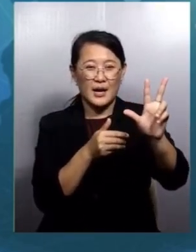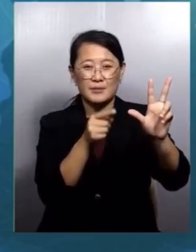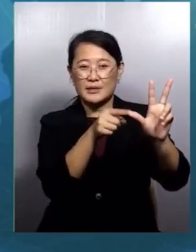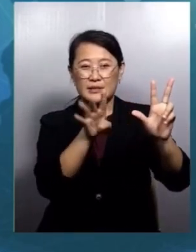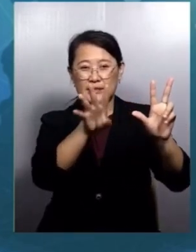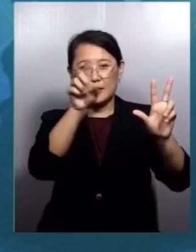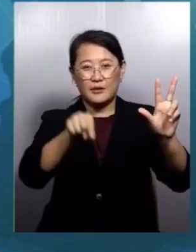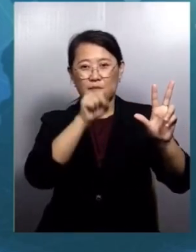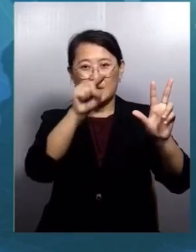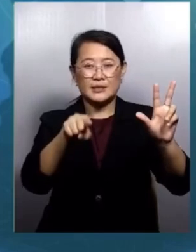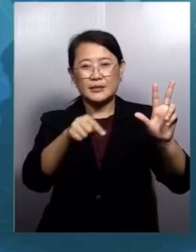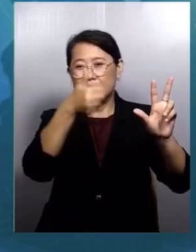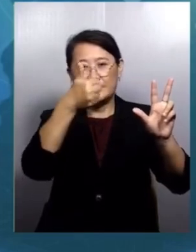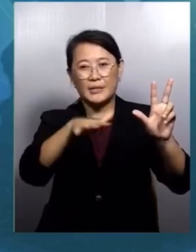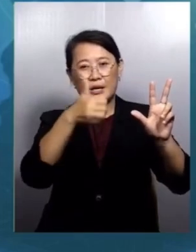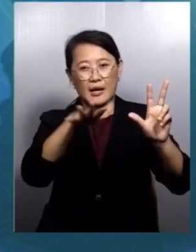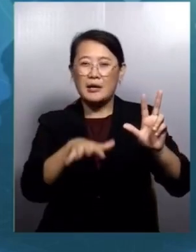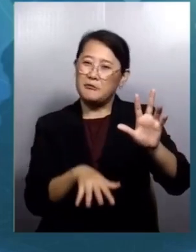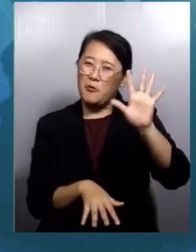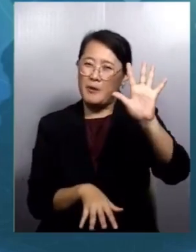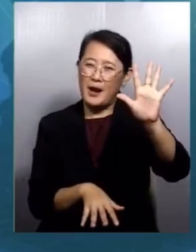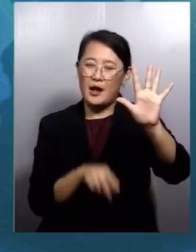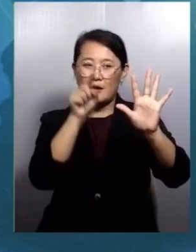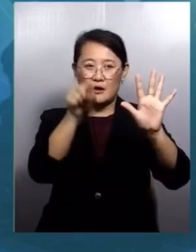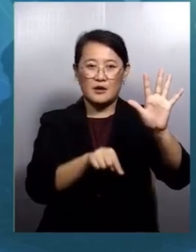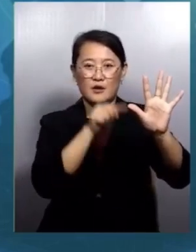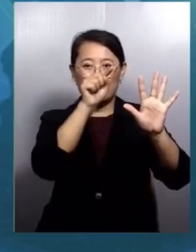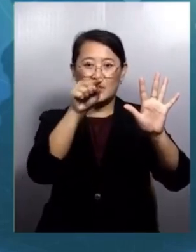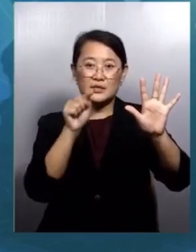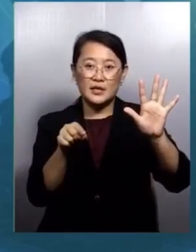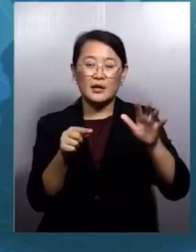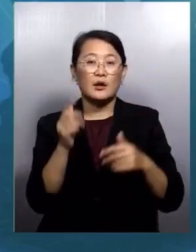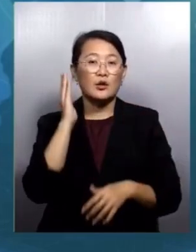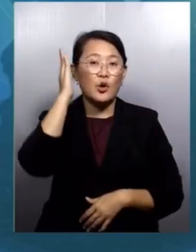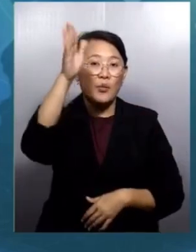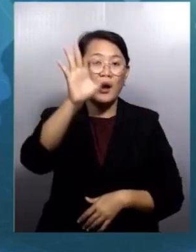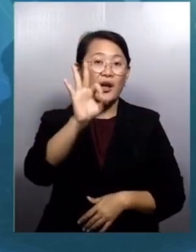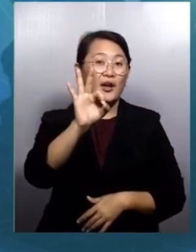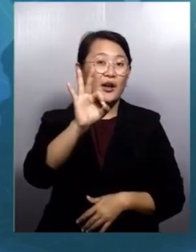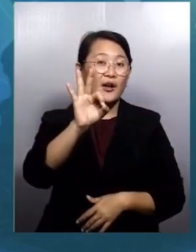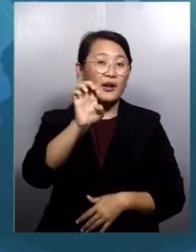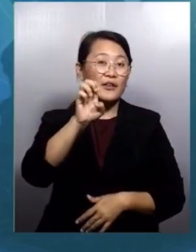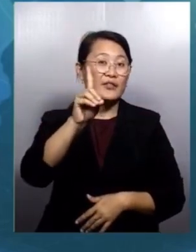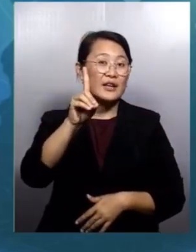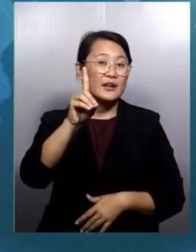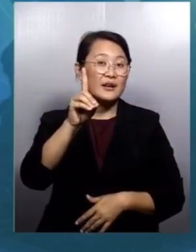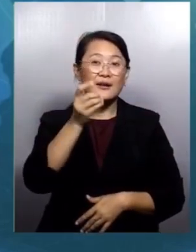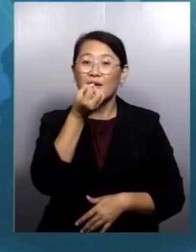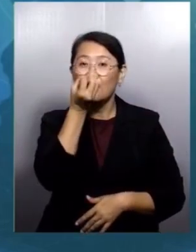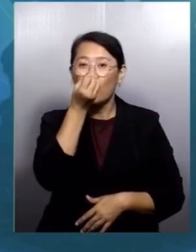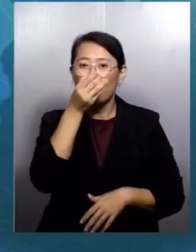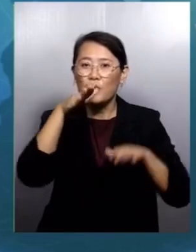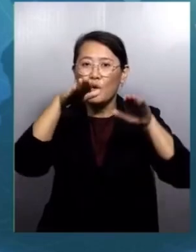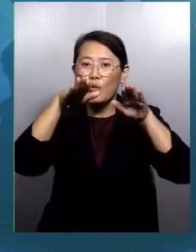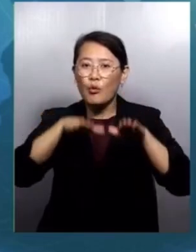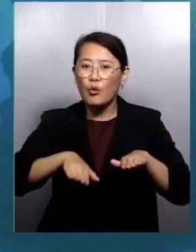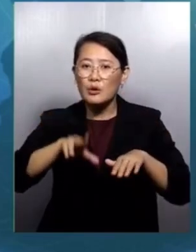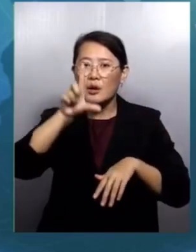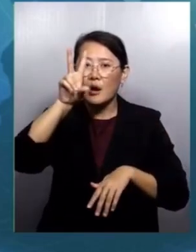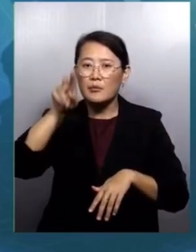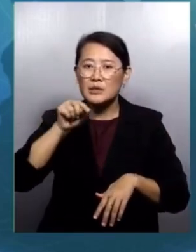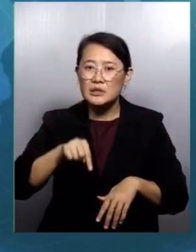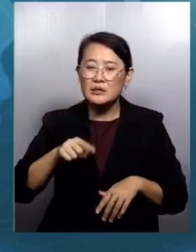ะไปอยู่ที่ 5% ฉะนั้นแม้ Federal Reserve จะลดดอกเบี้ยระยะสั้นเหลือ 2% 3% แต่ดีมินดอกเบี้ยระยะยาวมันจ